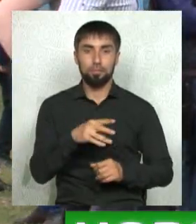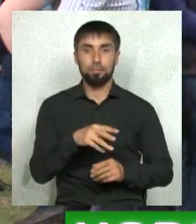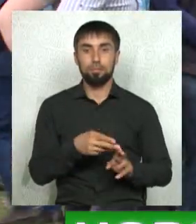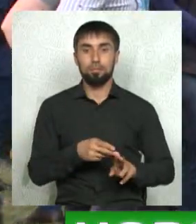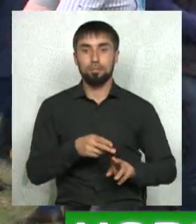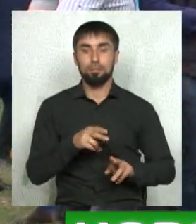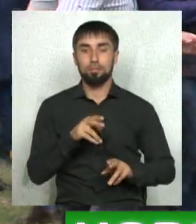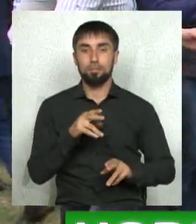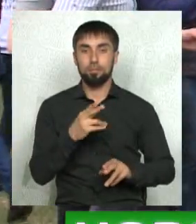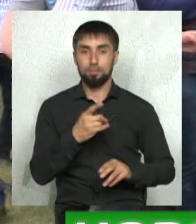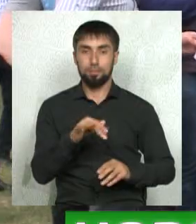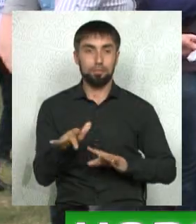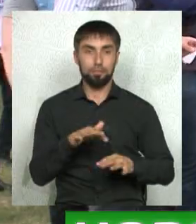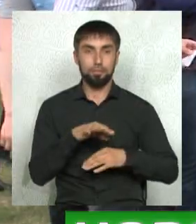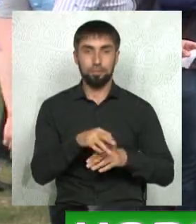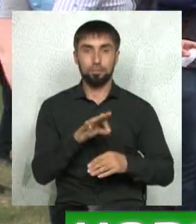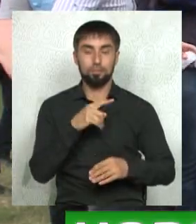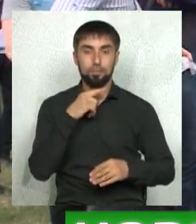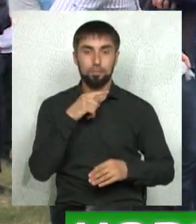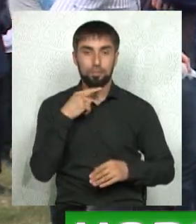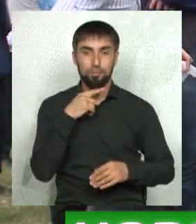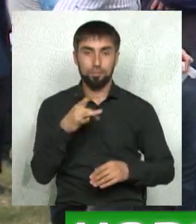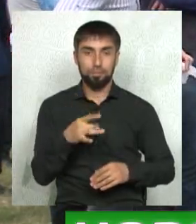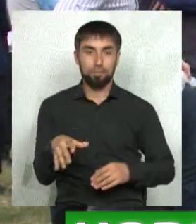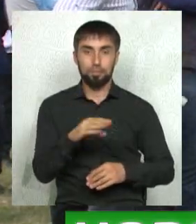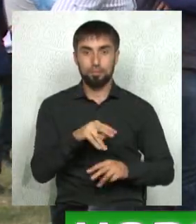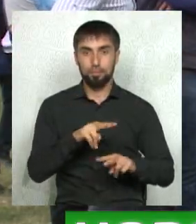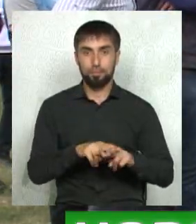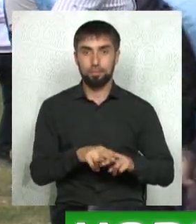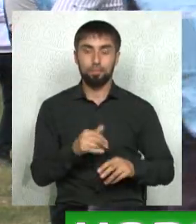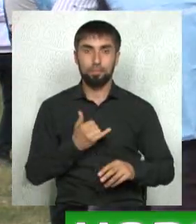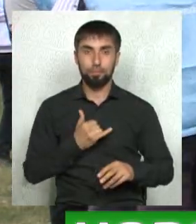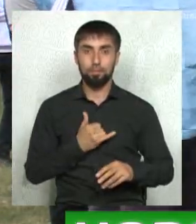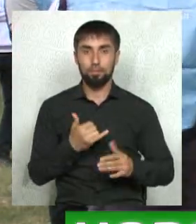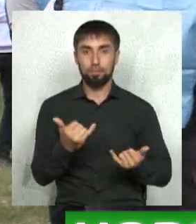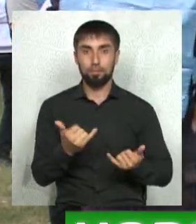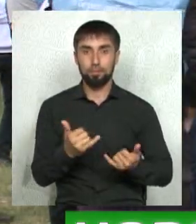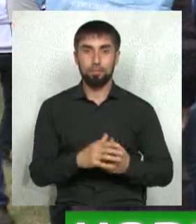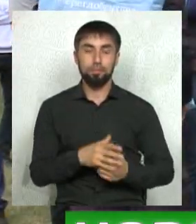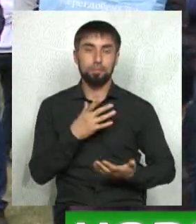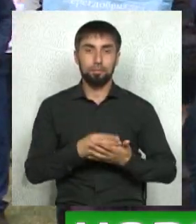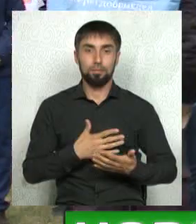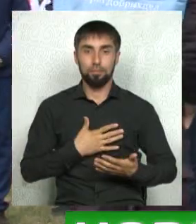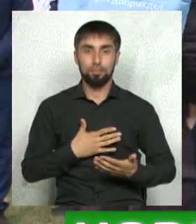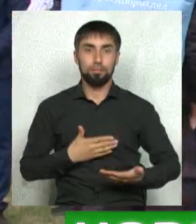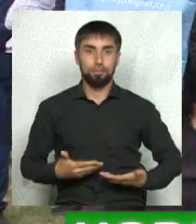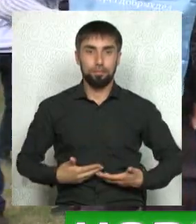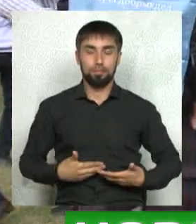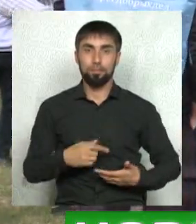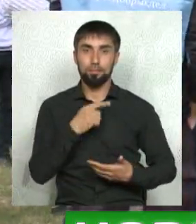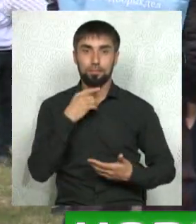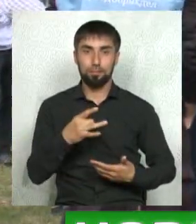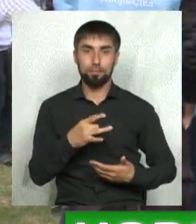Мухшариповича. Данное мероприятие проходит по всей республике, во всех районах центра. То есть у нас сегодня нашими жителями нашей